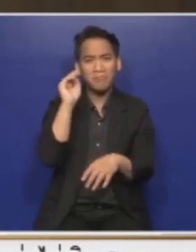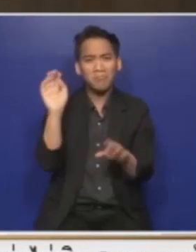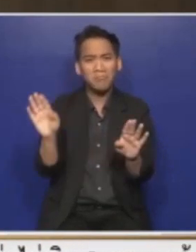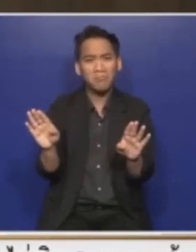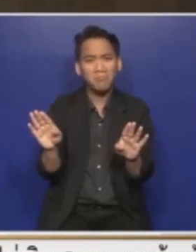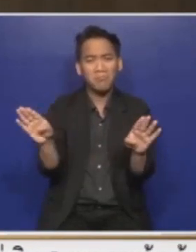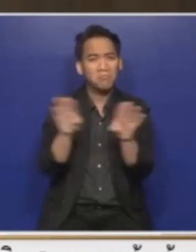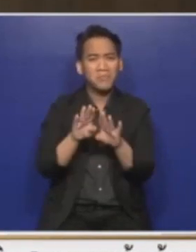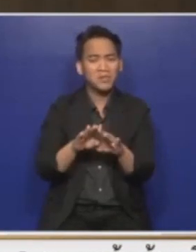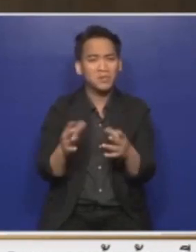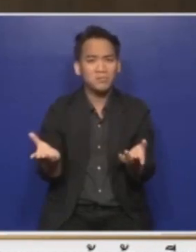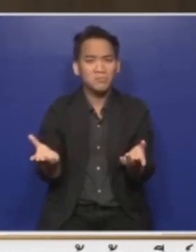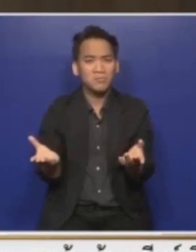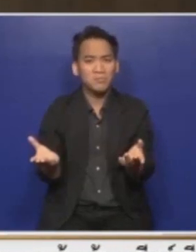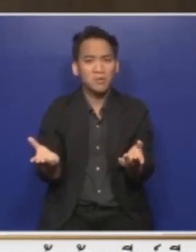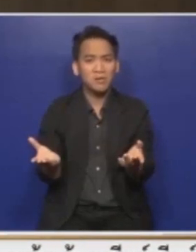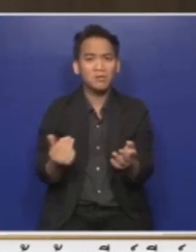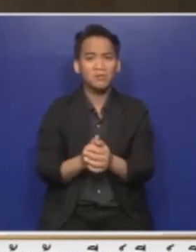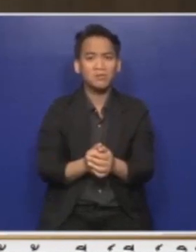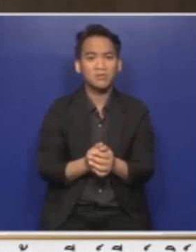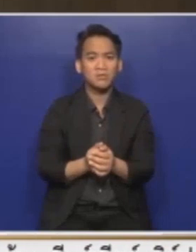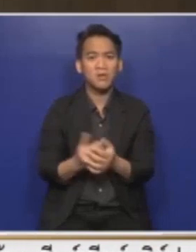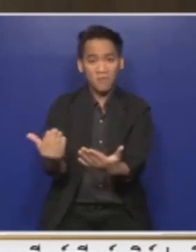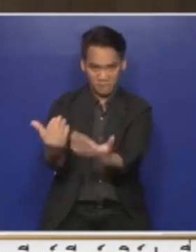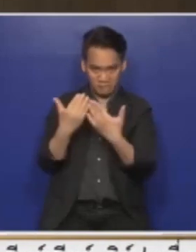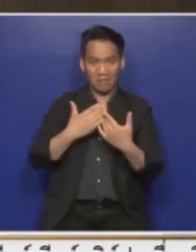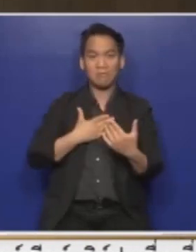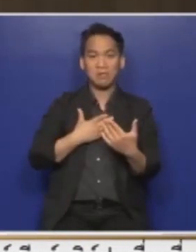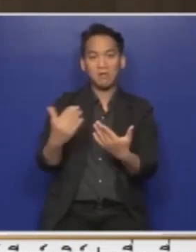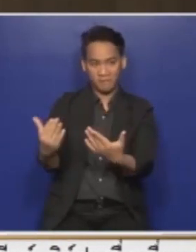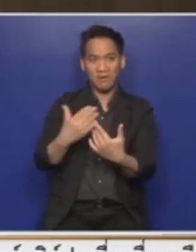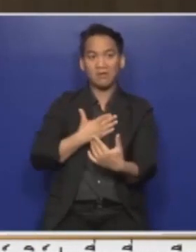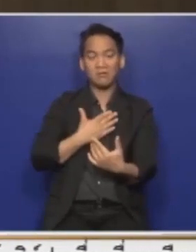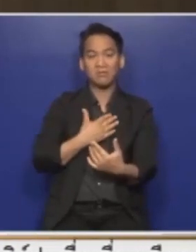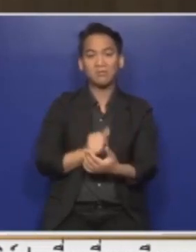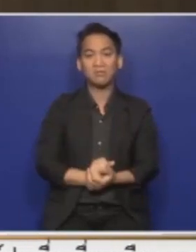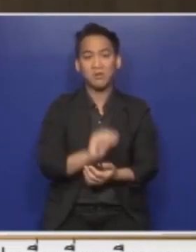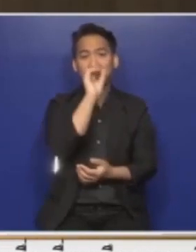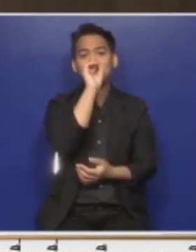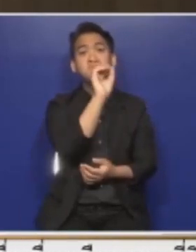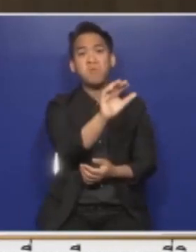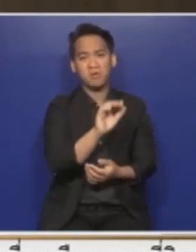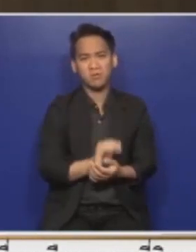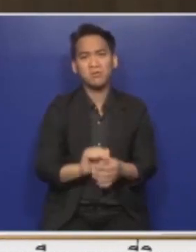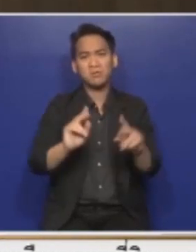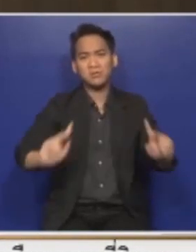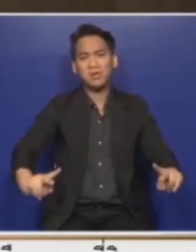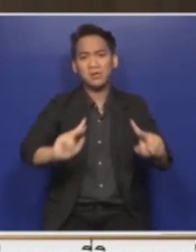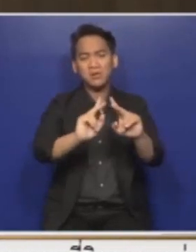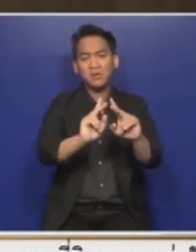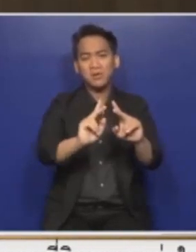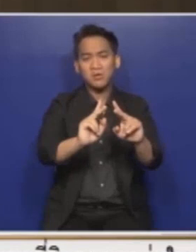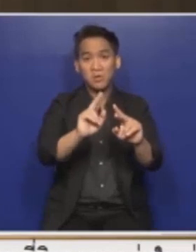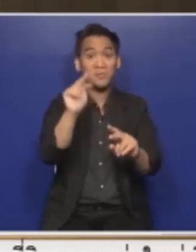ครับให้ผมมาได้บอกกล่าวในสภาแห่งนี้เพื่อจะให้ส่วนประธานนั้นได้ช่วยเหลือแก้ไขนะครับเพราะน้ำต้นทุนเนี่ย